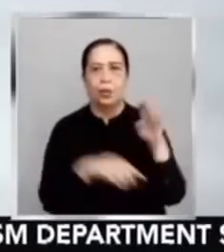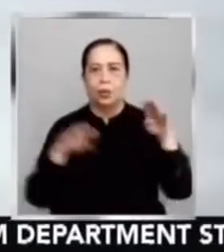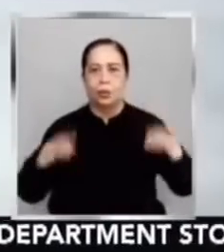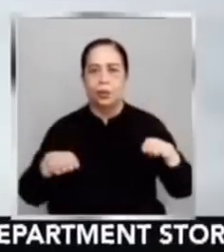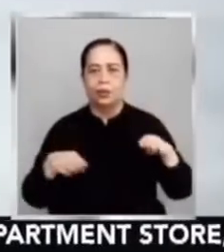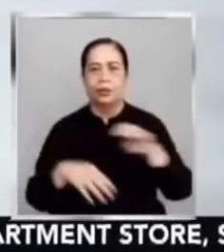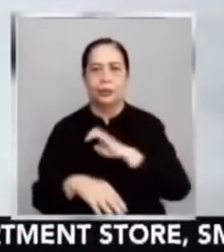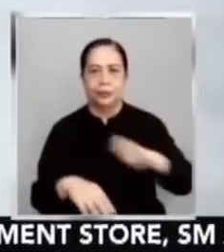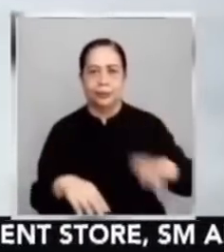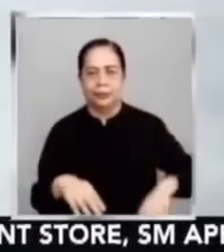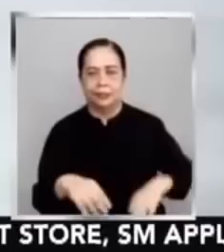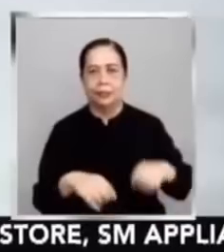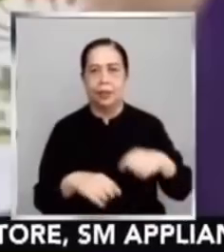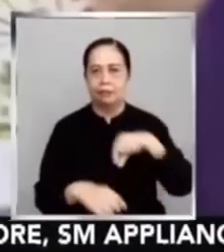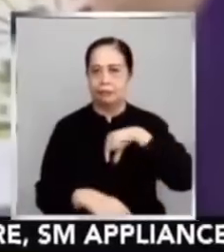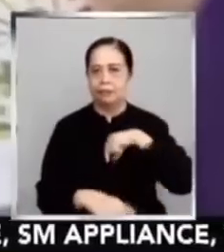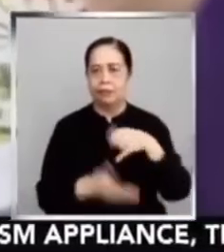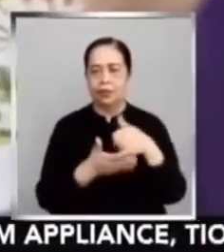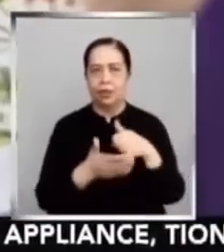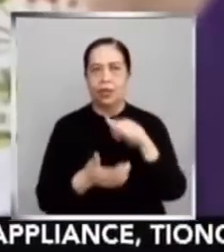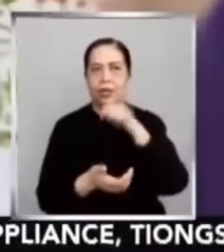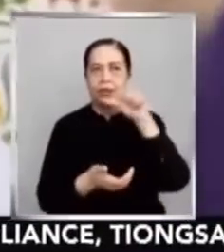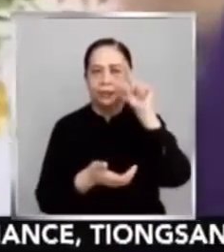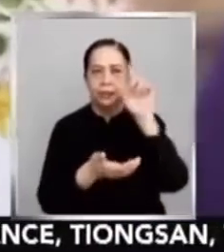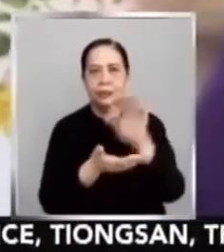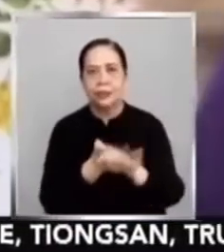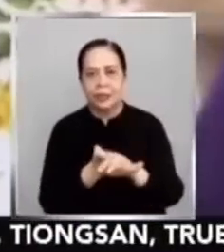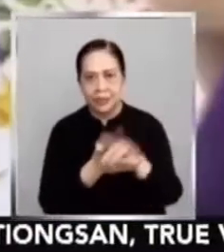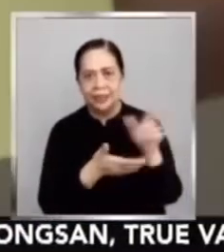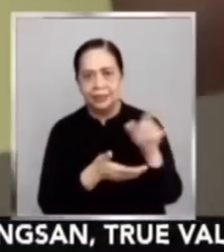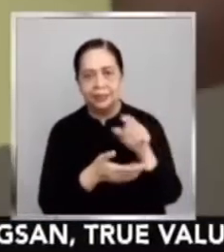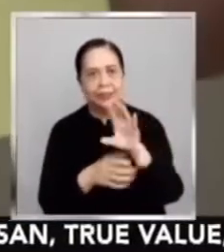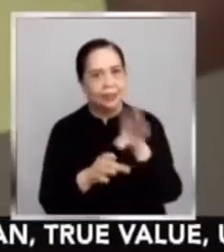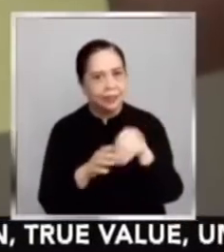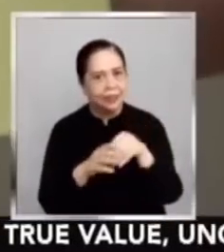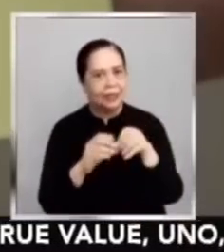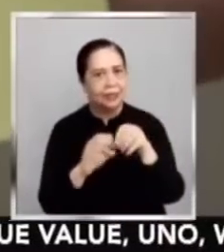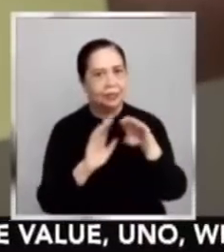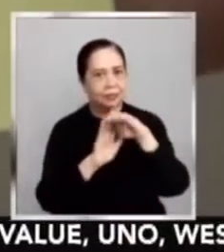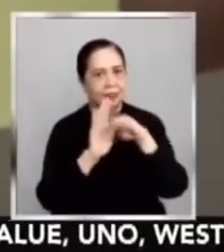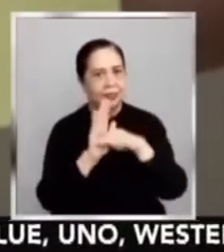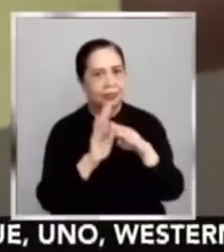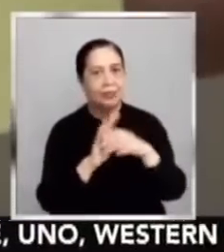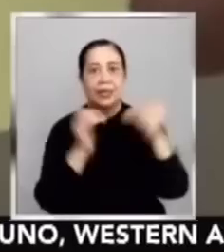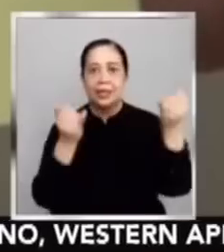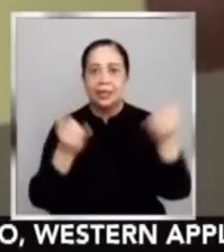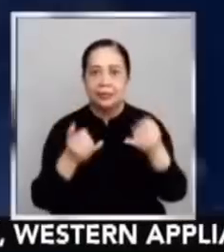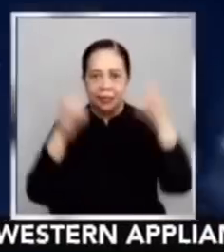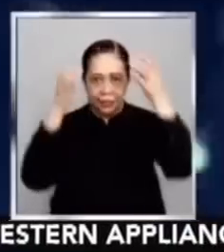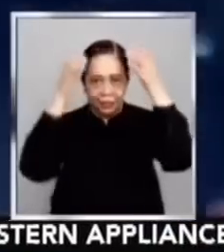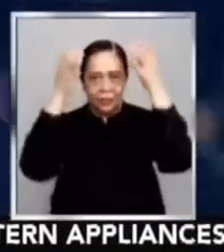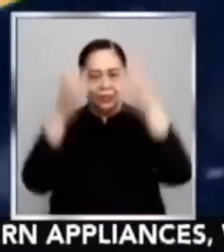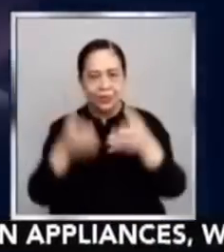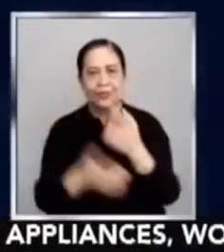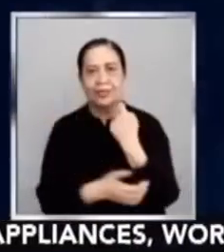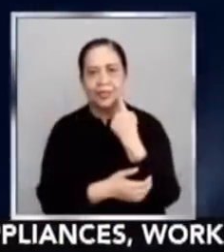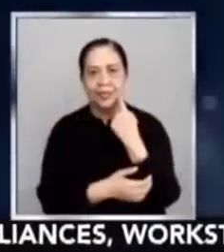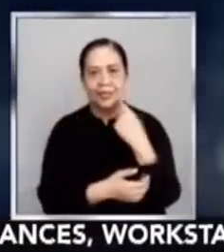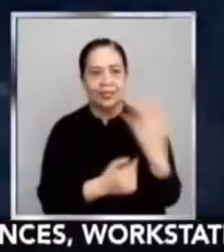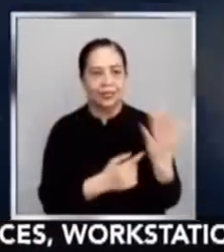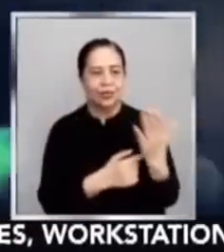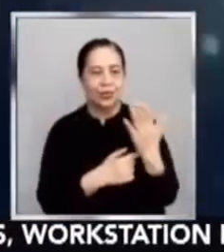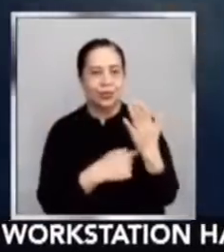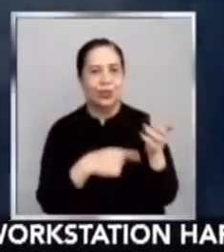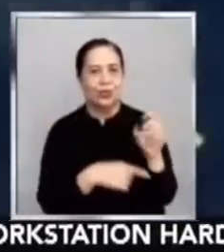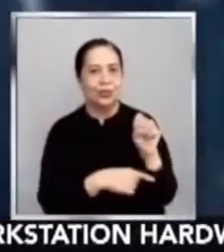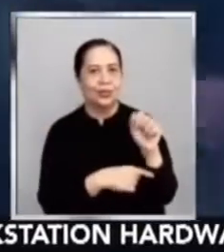ngayon ay hindi pa nga rin daw makapaniwala si Sam na kabilang siya sa mga naimbitahan sa coronation. At kanina ipinakita pa sa amin ni Sam